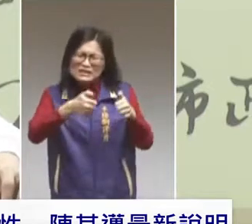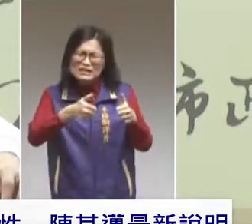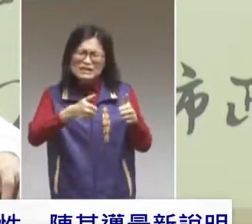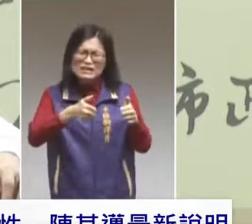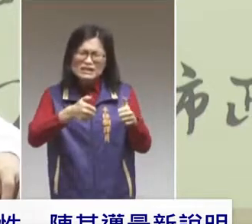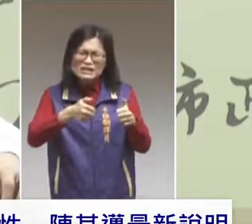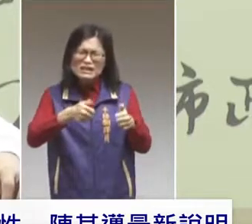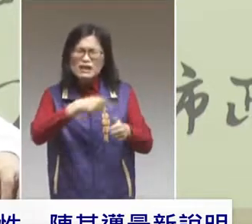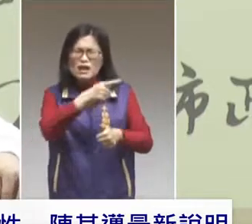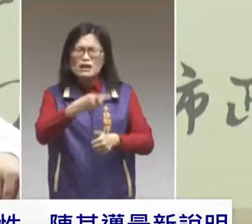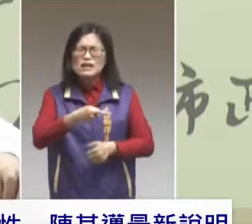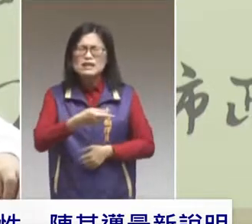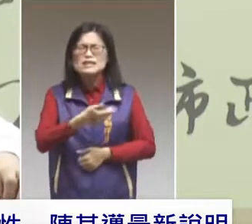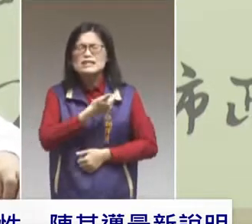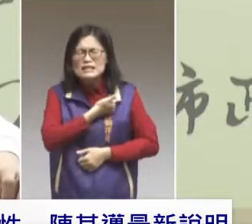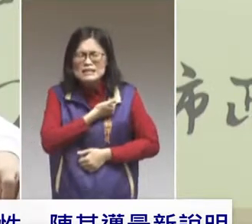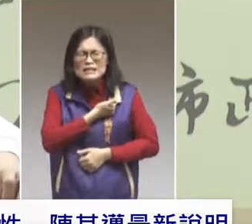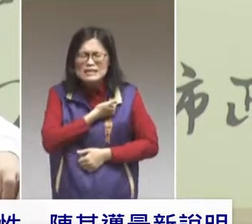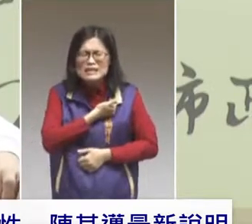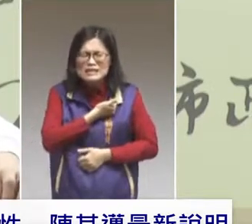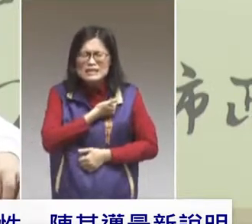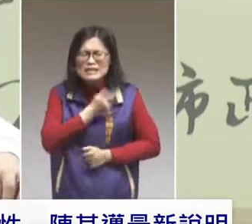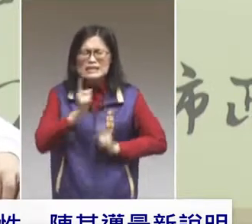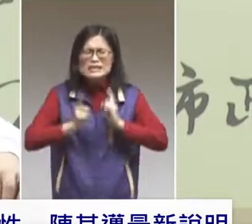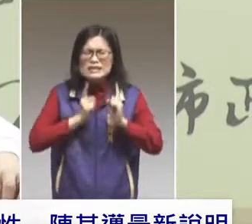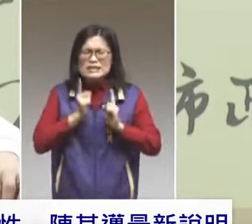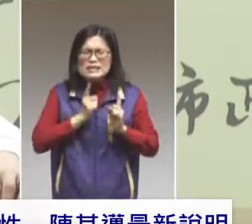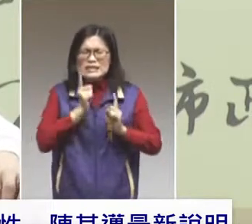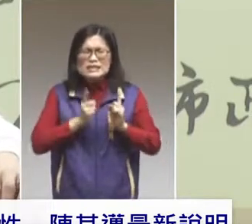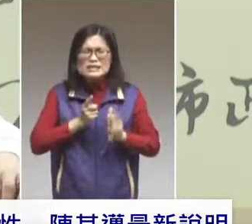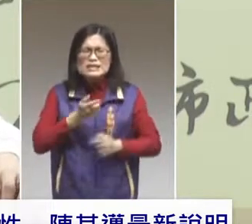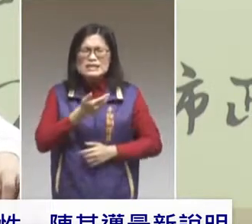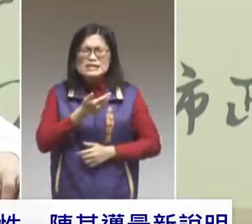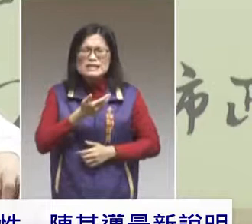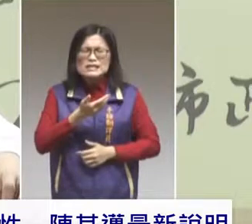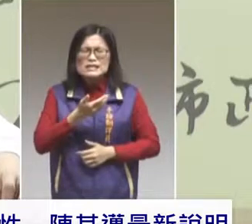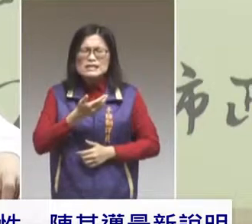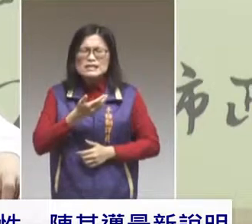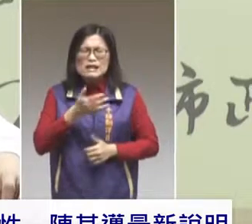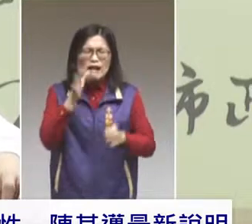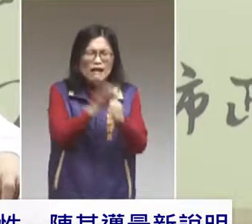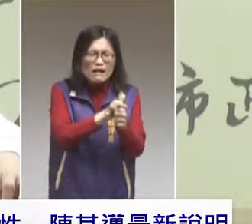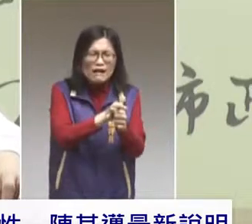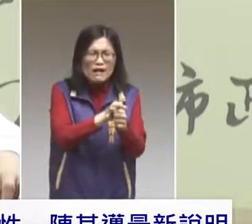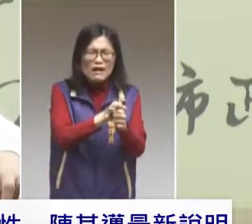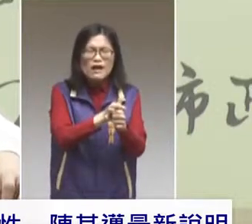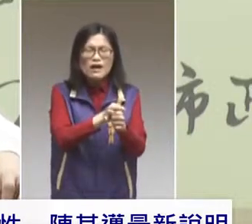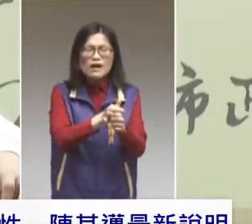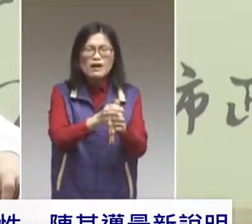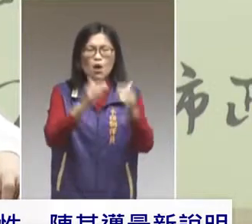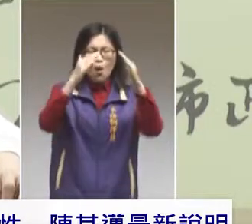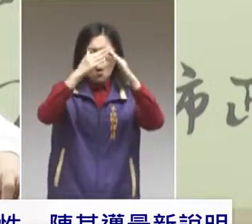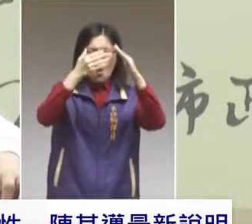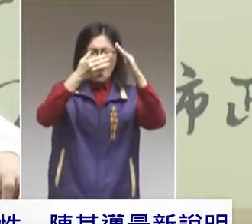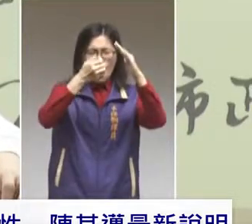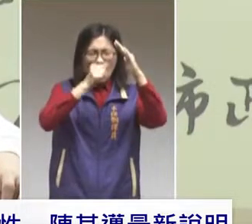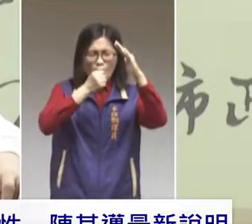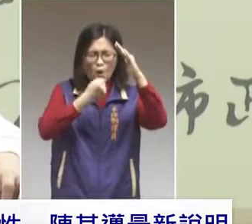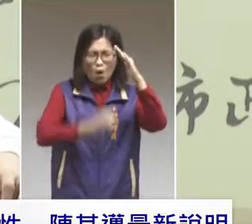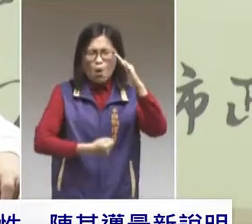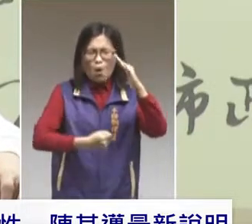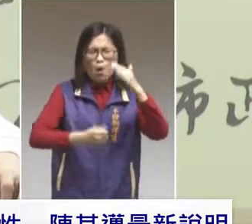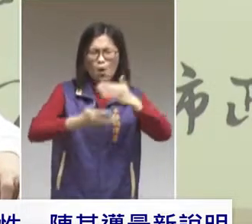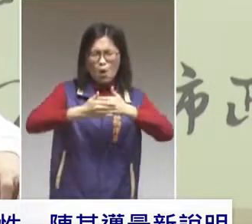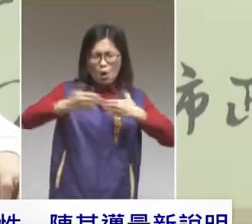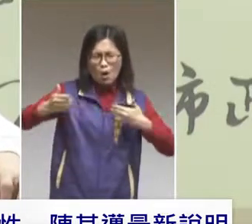样做的。我们真的要好好的感谢他们他们牺牲他们的自由，然后居家隔离真的要谢谢他